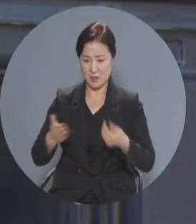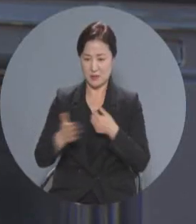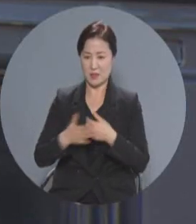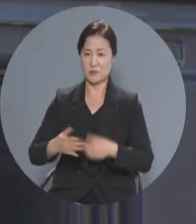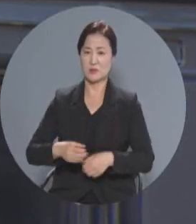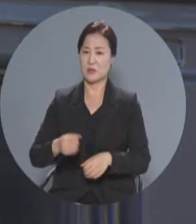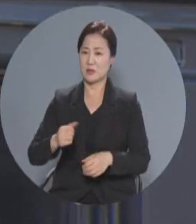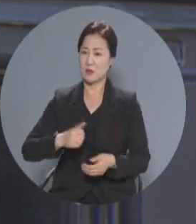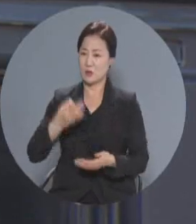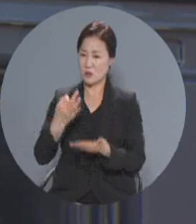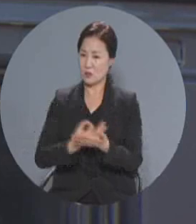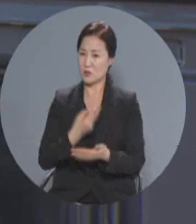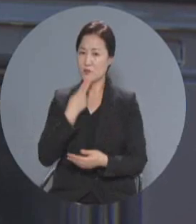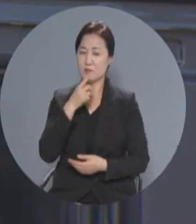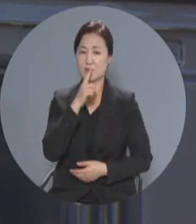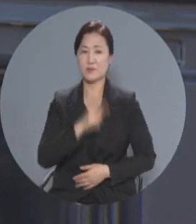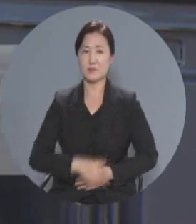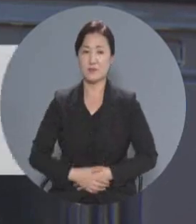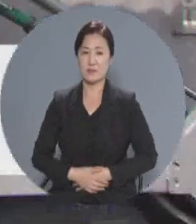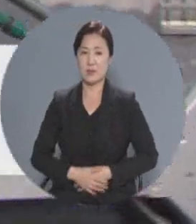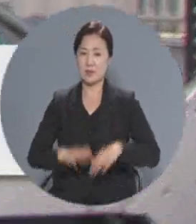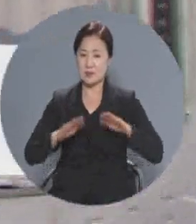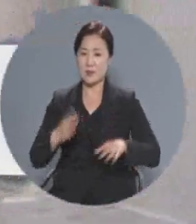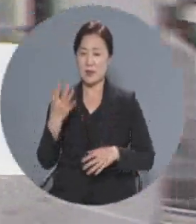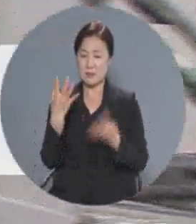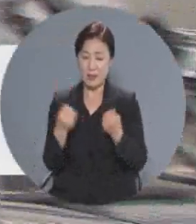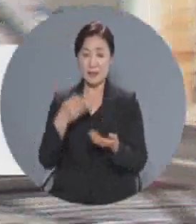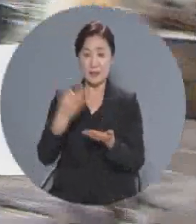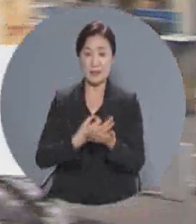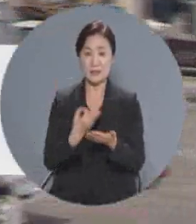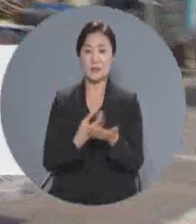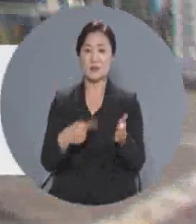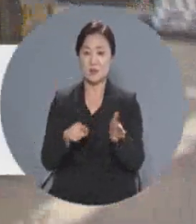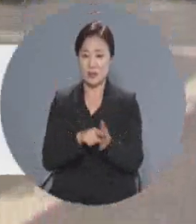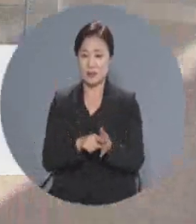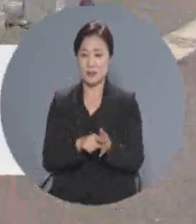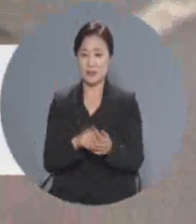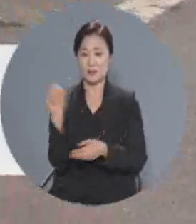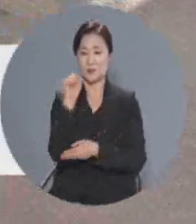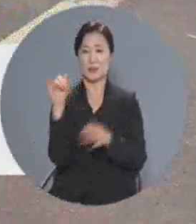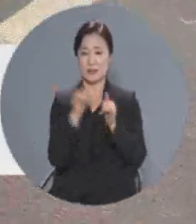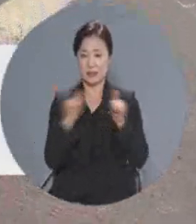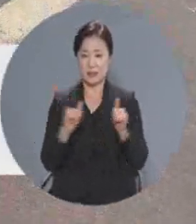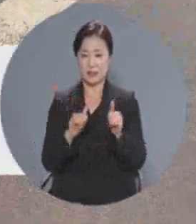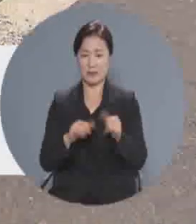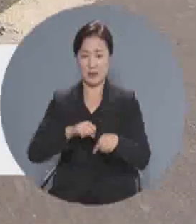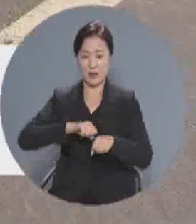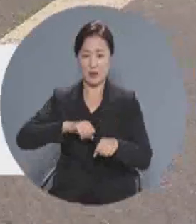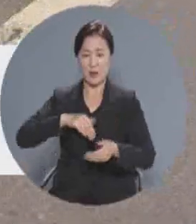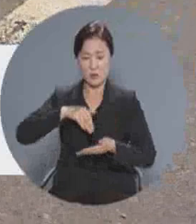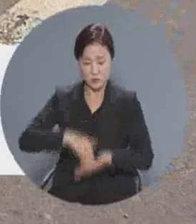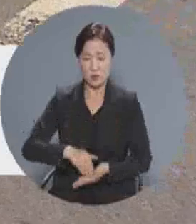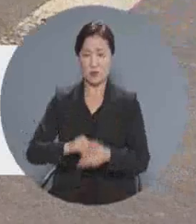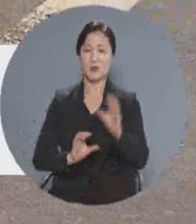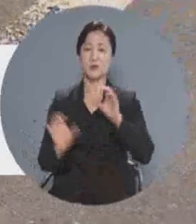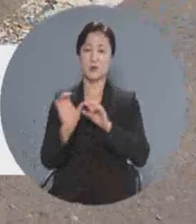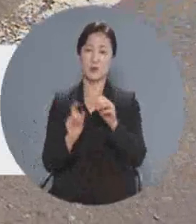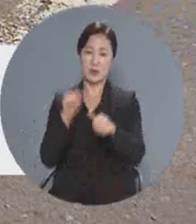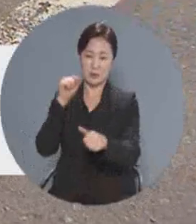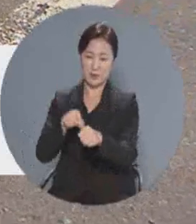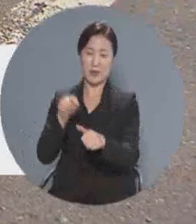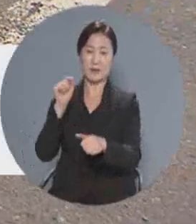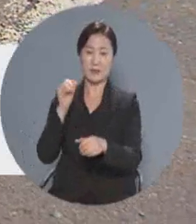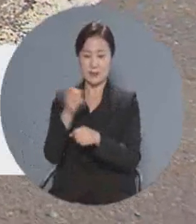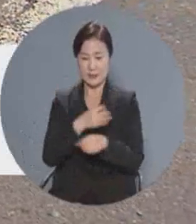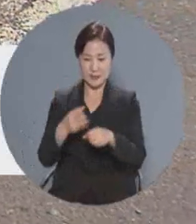겁니다. 운수회사는 최대한 많은 이익을 내기 위해서 네. 기사들에게 과적이나 더 많은 짐을 싣게 하기